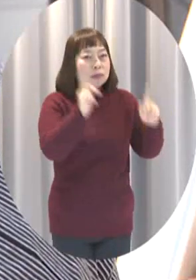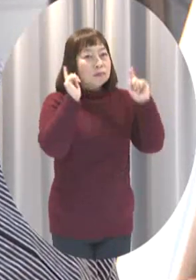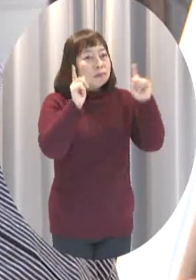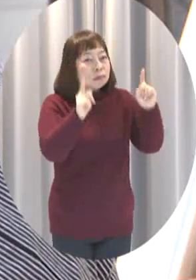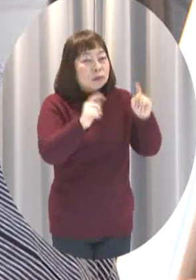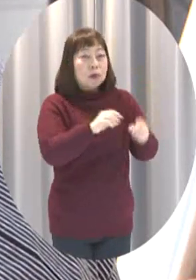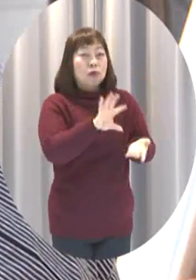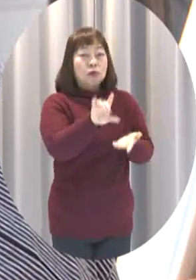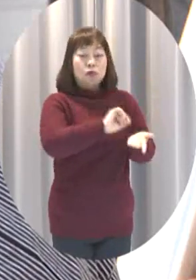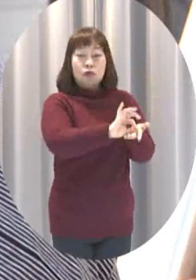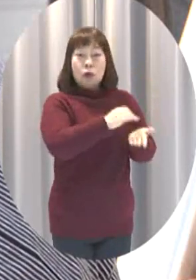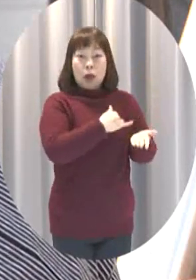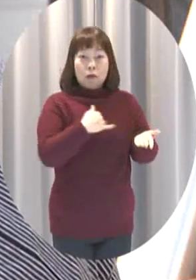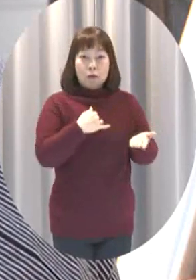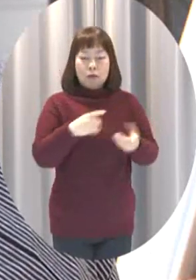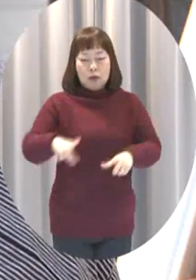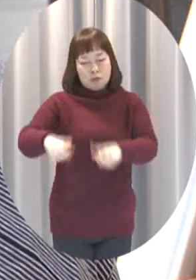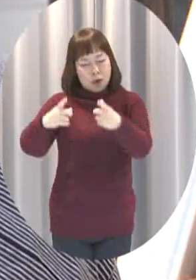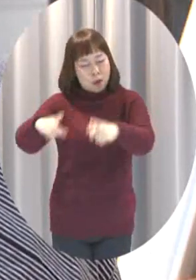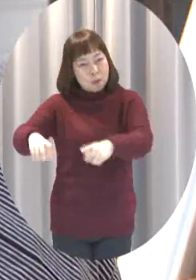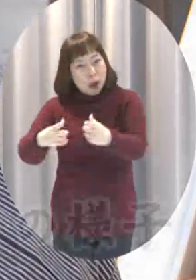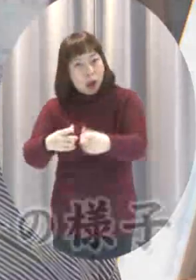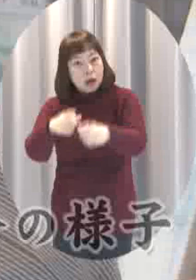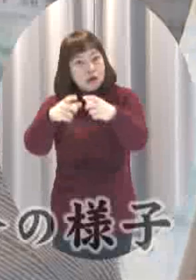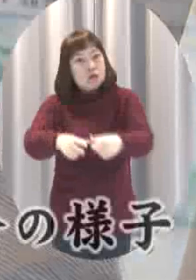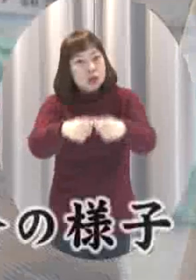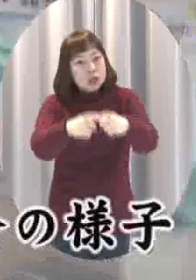は光栄なことだと思っております。